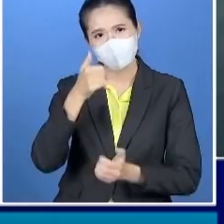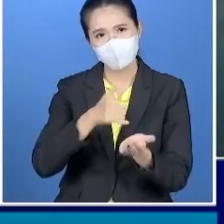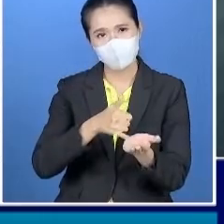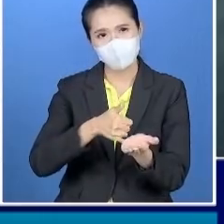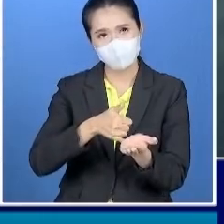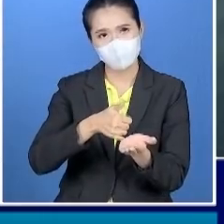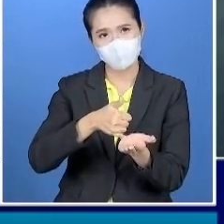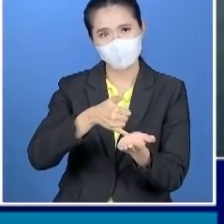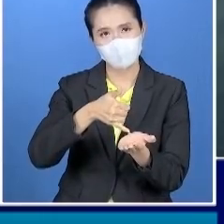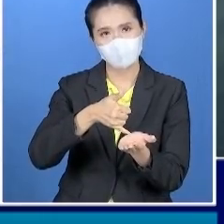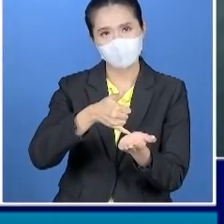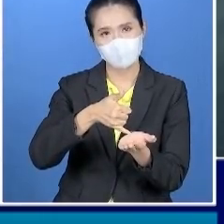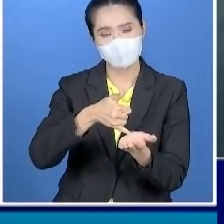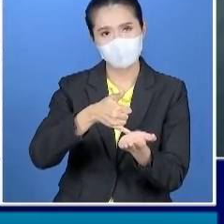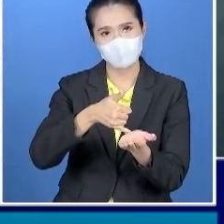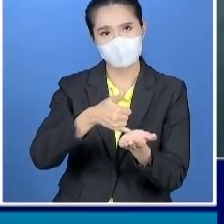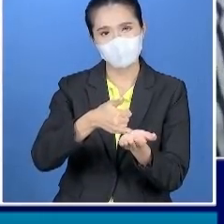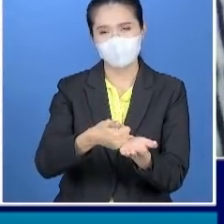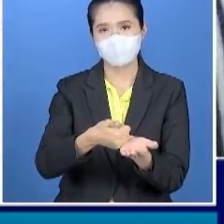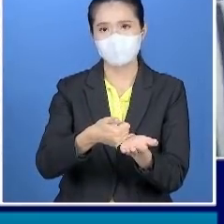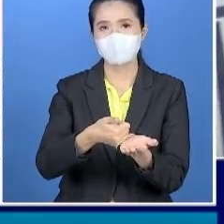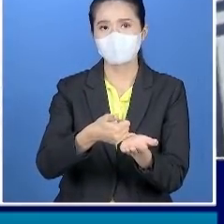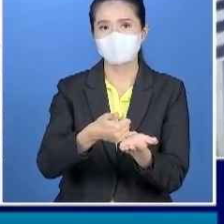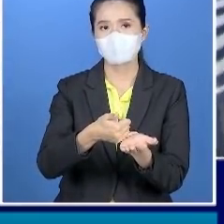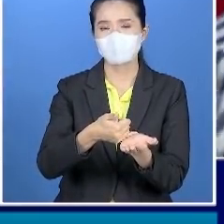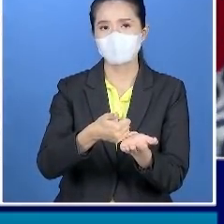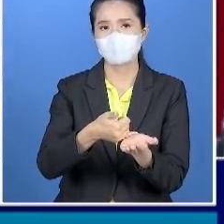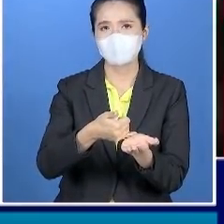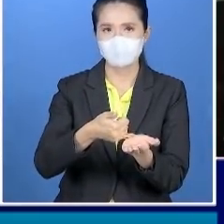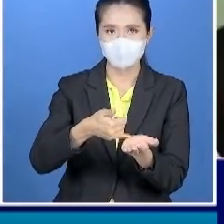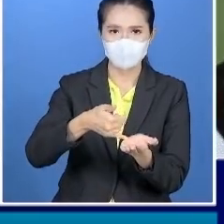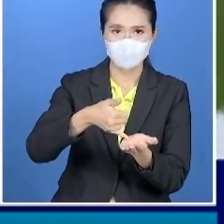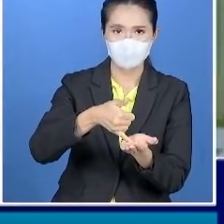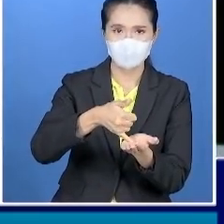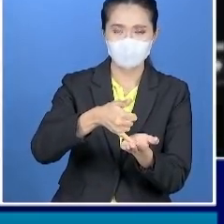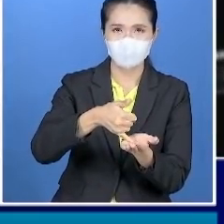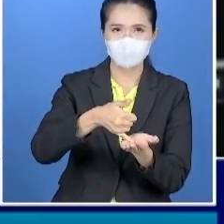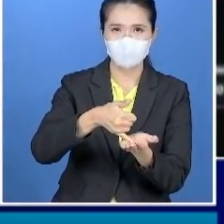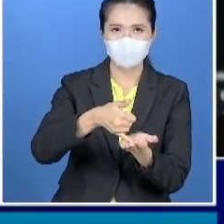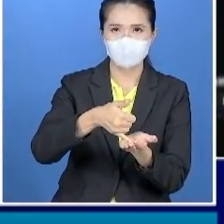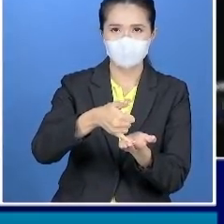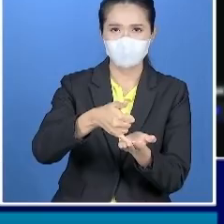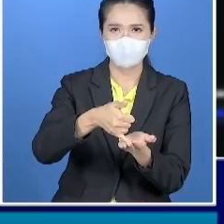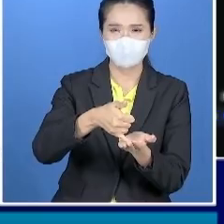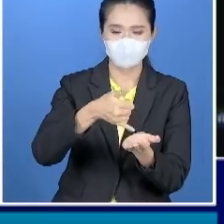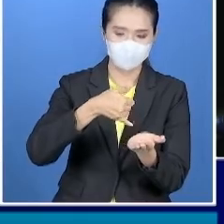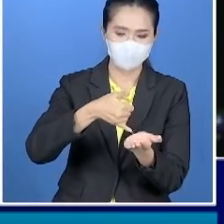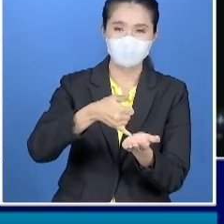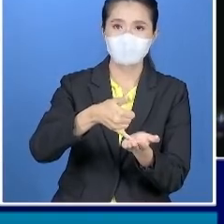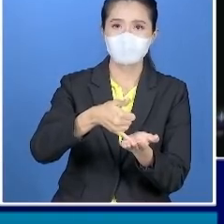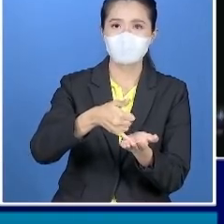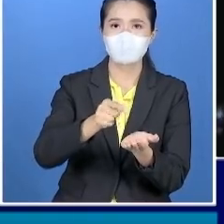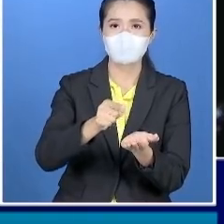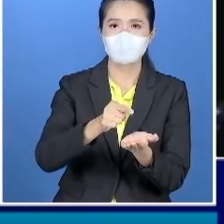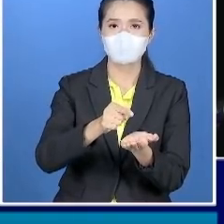เนี่ยแล้วก็หายออกแล้วก็ไปแล้วก็ค่อยๆขึ้นเรือไปป่ะแล้วก็ ค่อยๆขึ้นเรือไปแล้วก็มาโผ